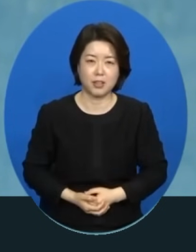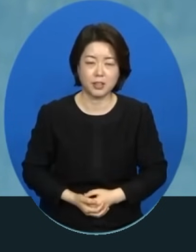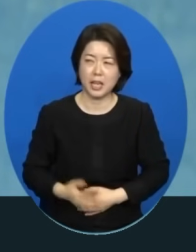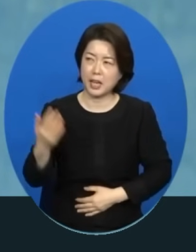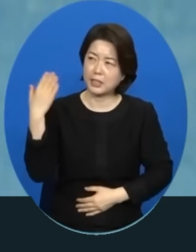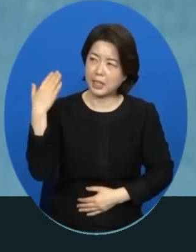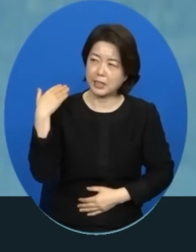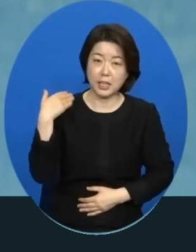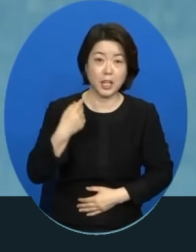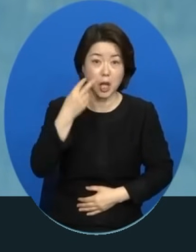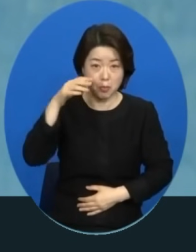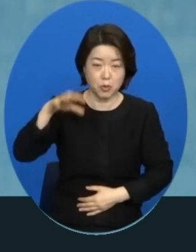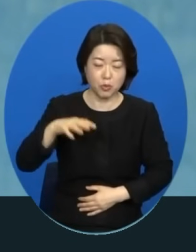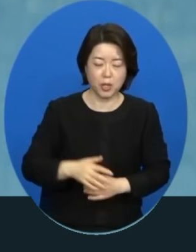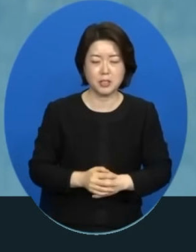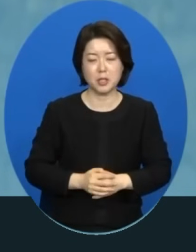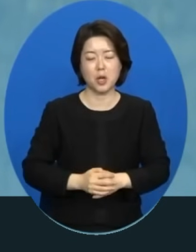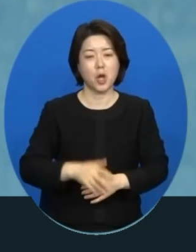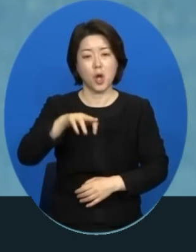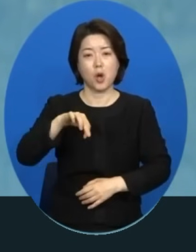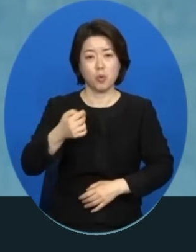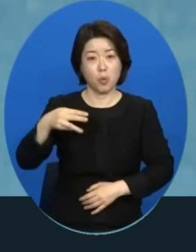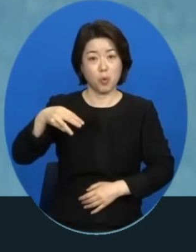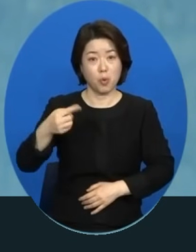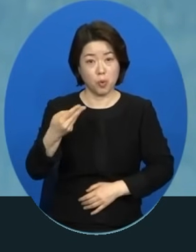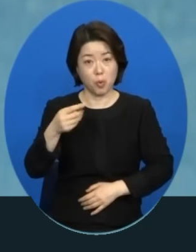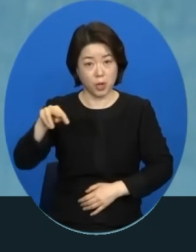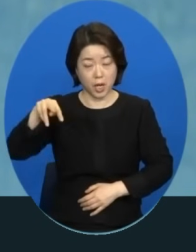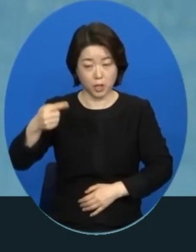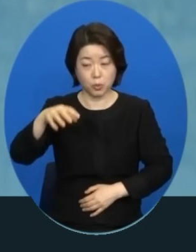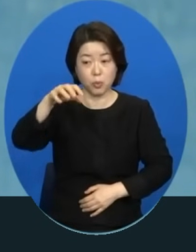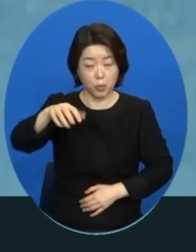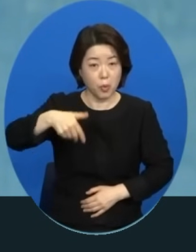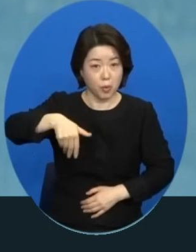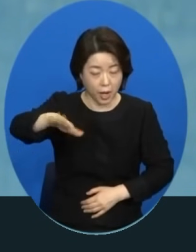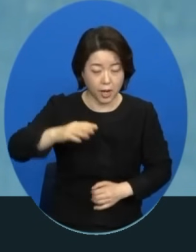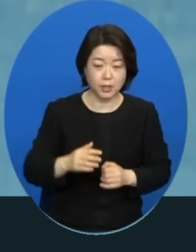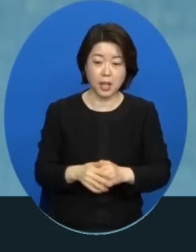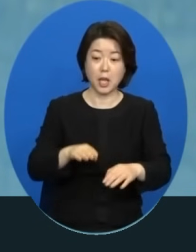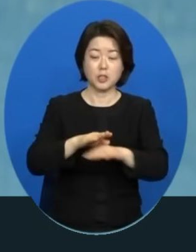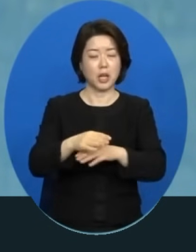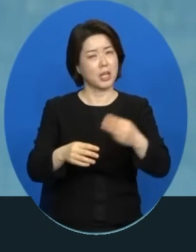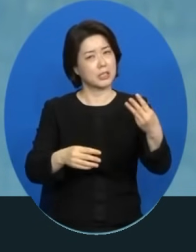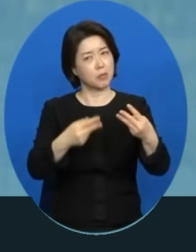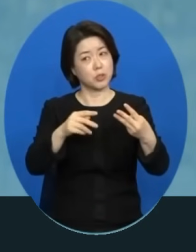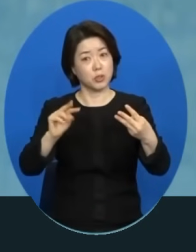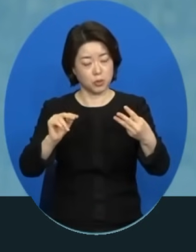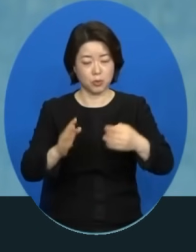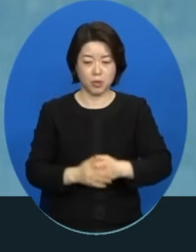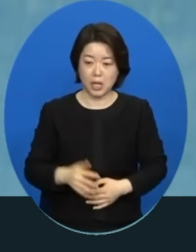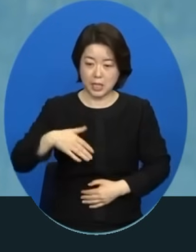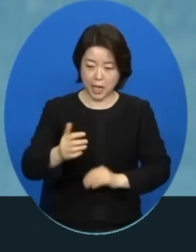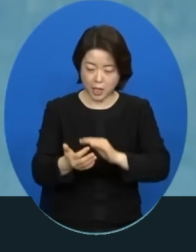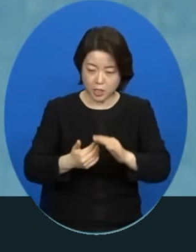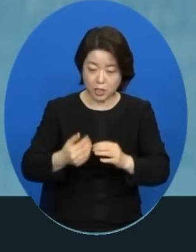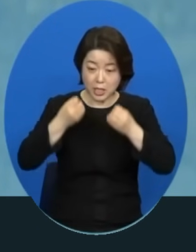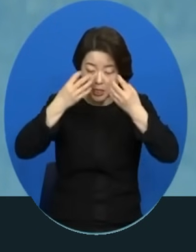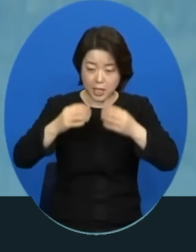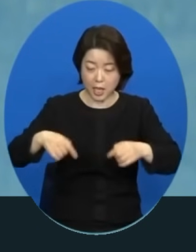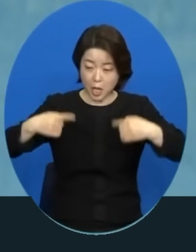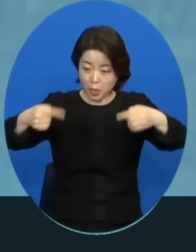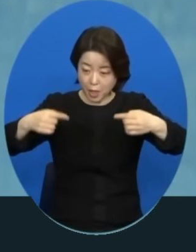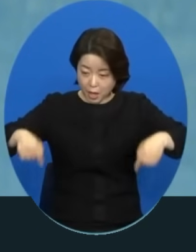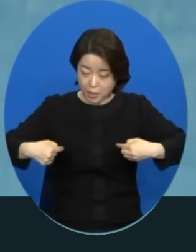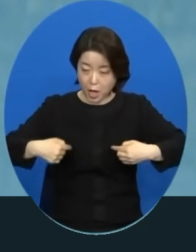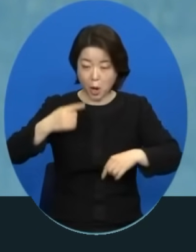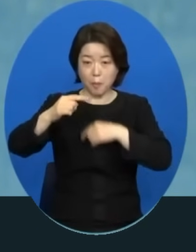정도 되는 여정이었어요. 뭐 그렇게 먼 거리는 아니었지만 가기 전에 앞 타이어를 새 걸로 싹 갈고 갔습니다. 갔다 와 보니까